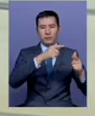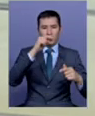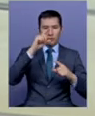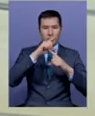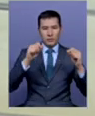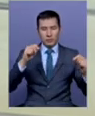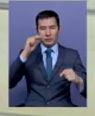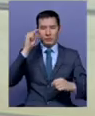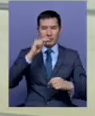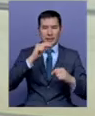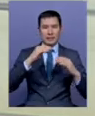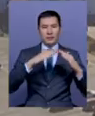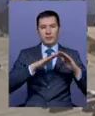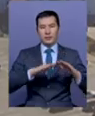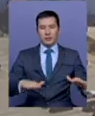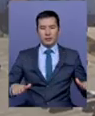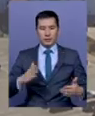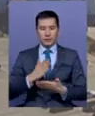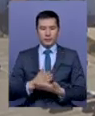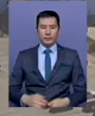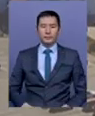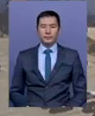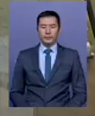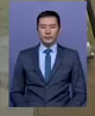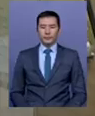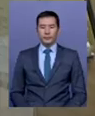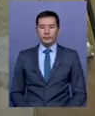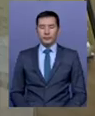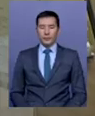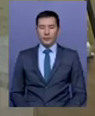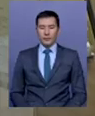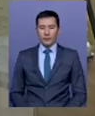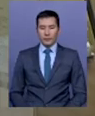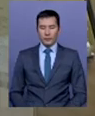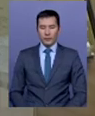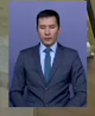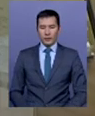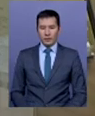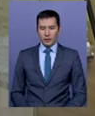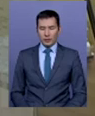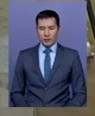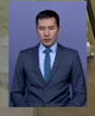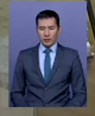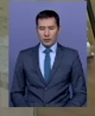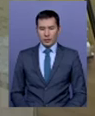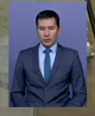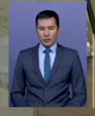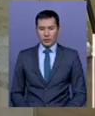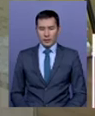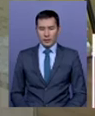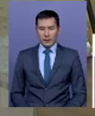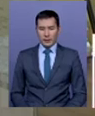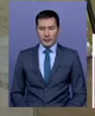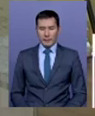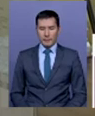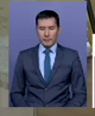теріс ағымға бет бұрғандармен өте сақ сөйлесу керек. Еш уақытта біз аға жыртысып жаңағыдай шейхтарын ұрсып